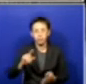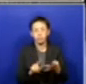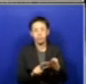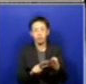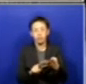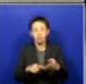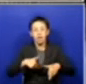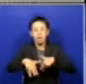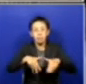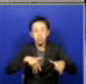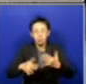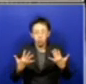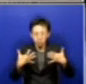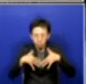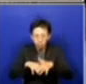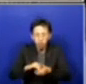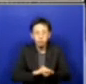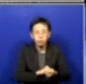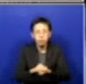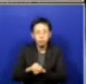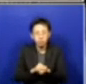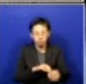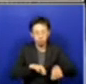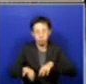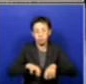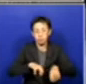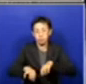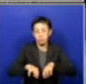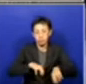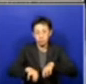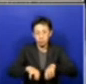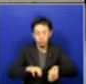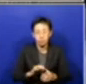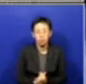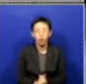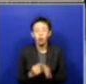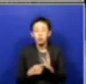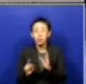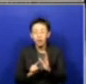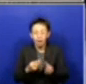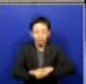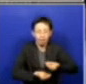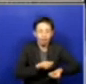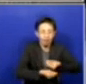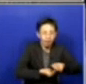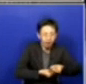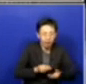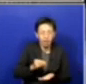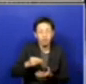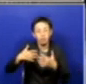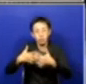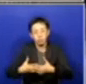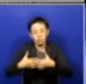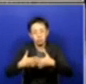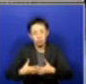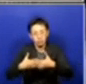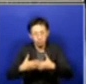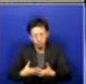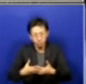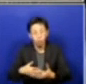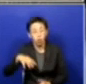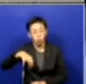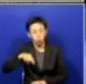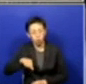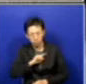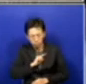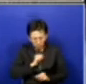าคประชาชนมามีส่วนร่วมบริหารจัดการไม่ว่าจะเป็นหอการค้าสภาอุตสาหกรรมเพราะนั่นหมายถึงว่าค